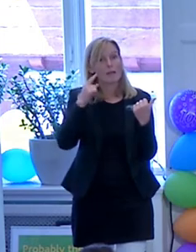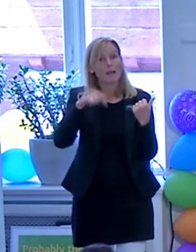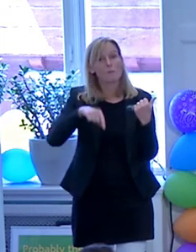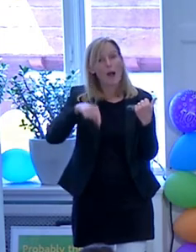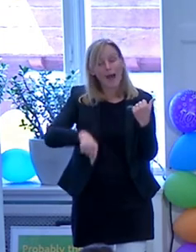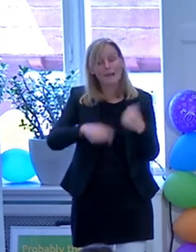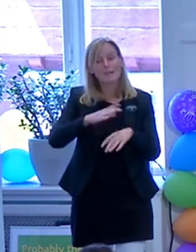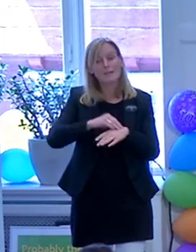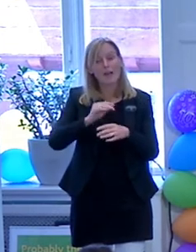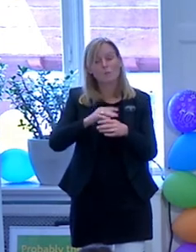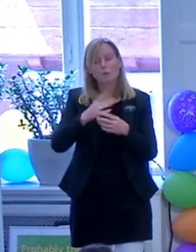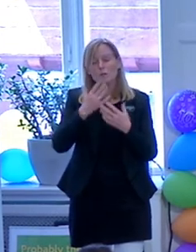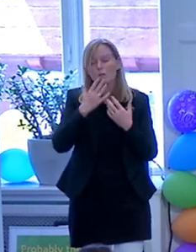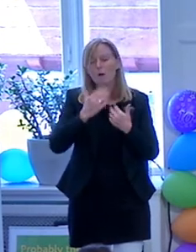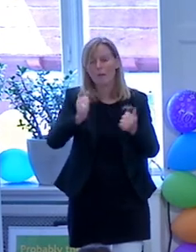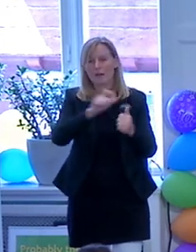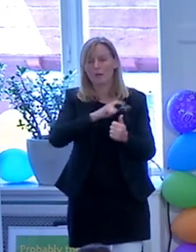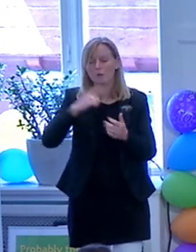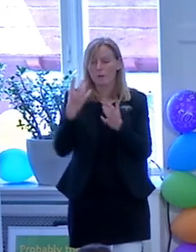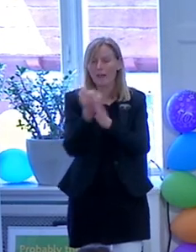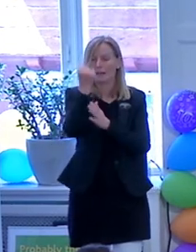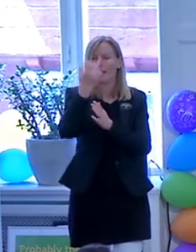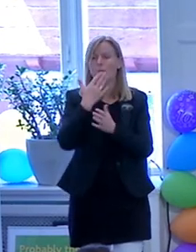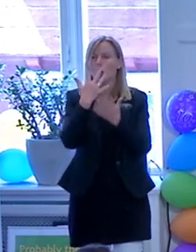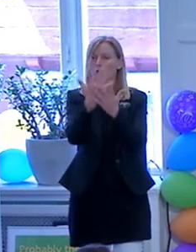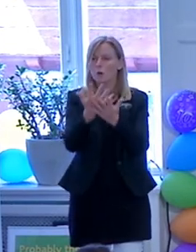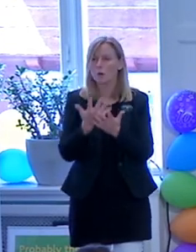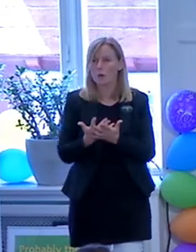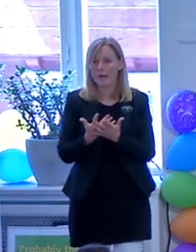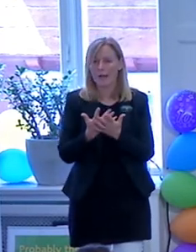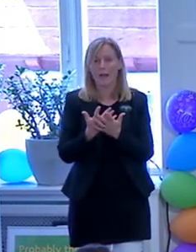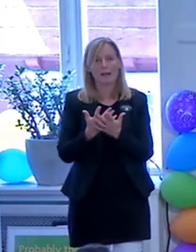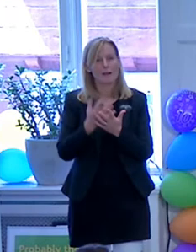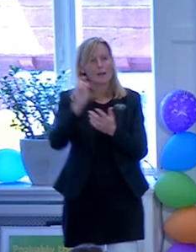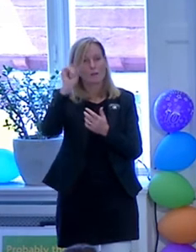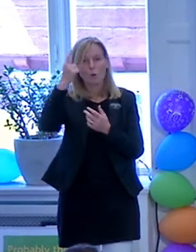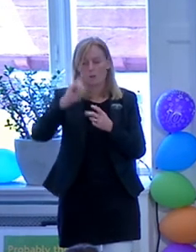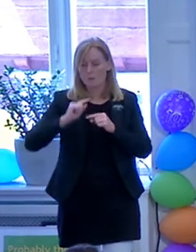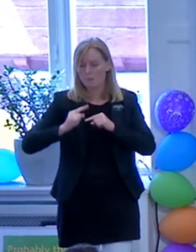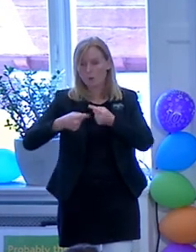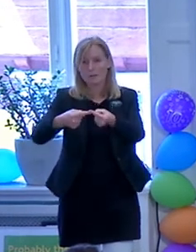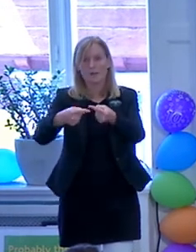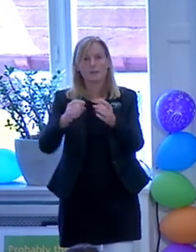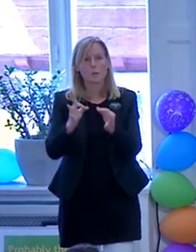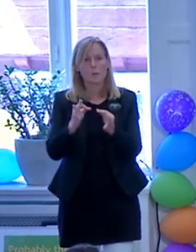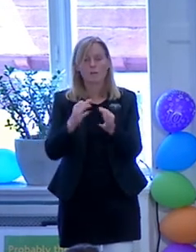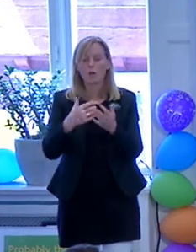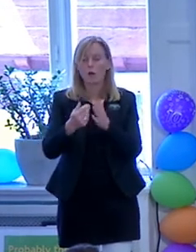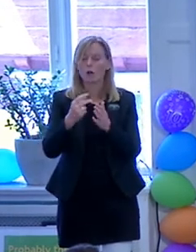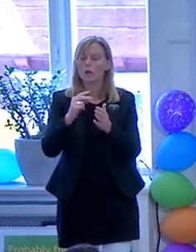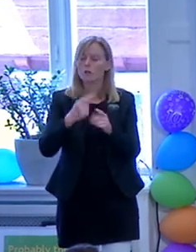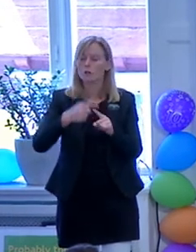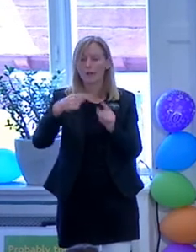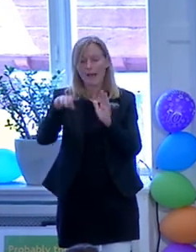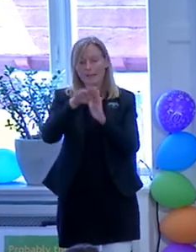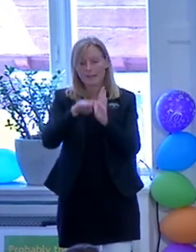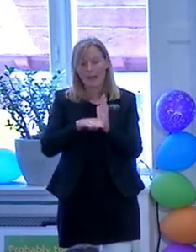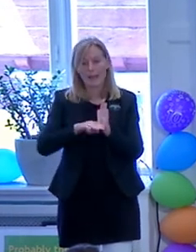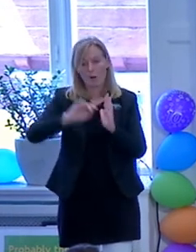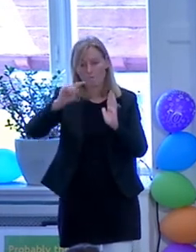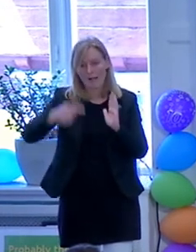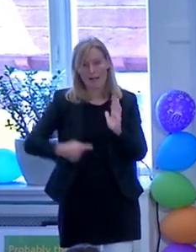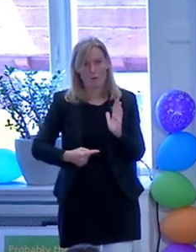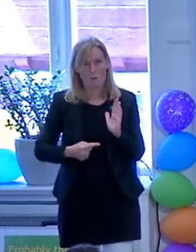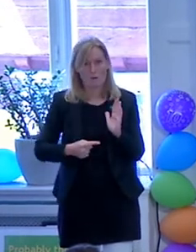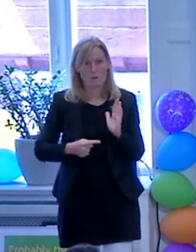tror jag, bli bättre på det här och hitta någon form av strukturerad innovationsprocess där vi tydliggör reglerna både för och villkoren